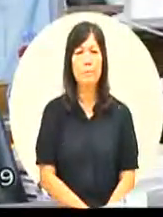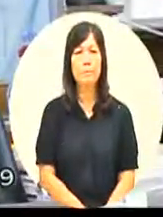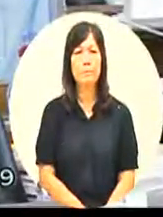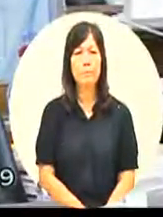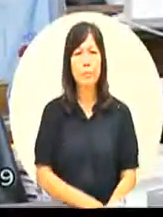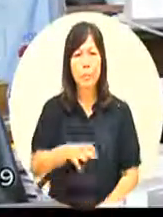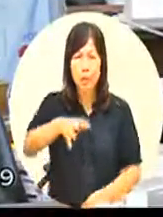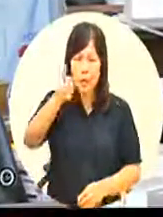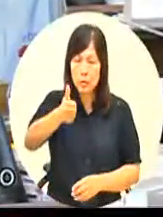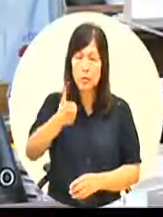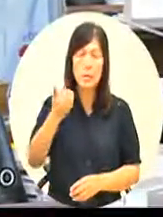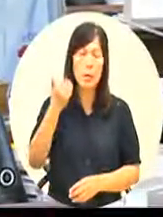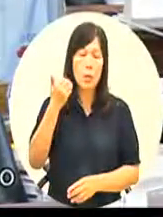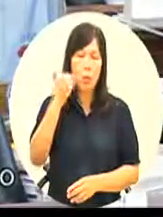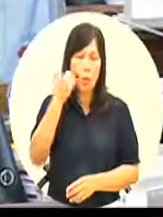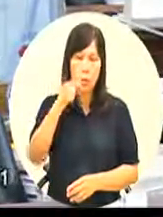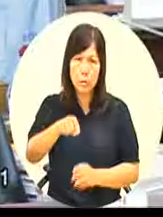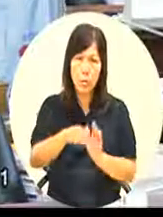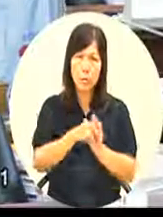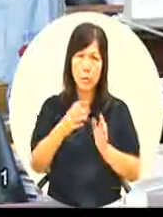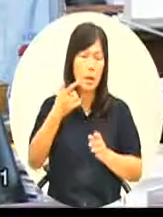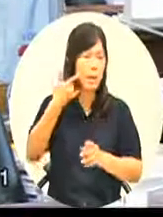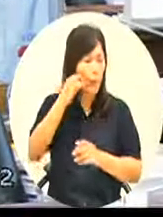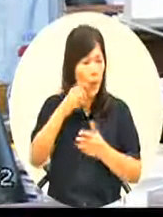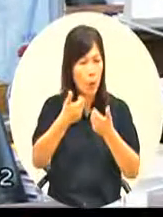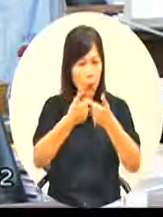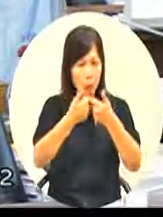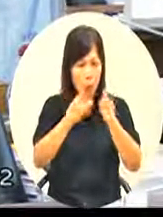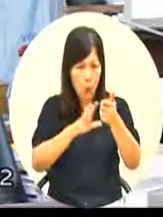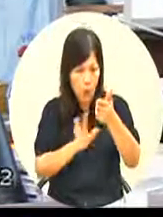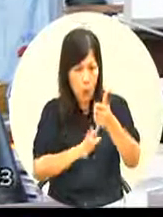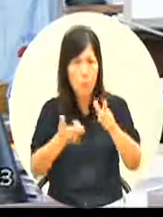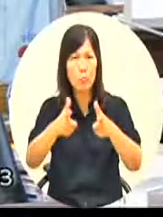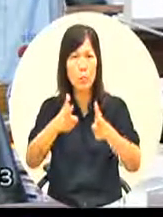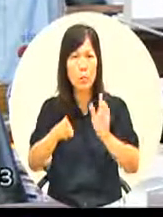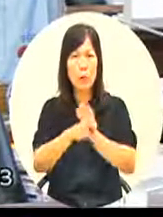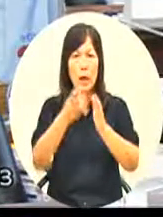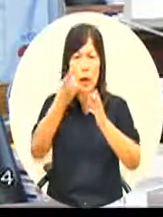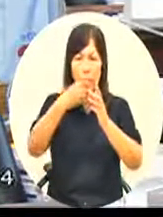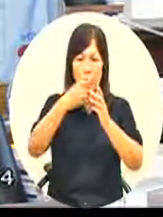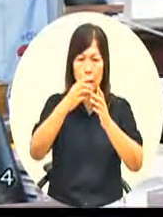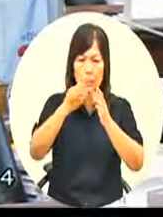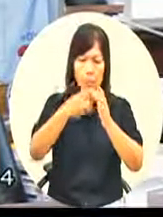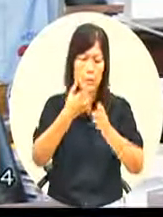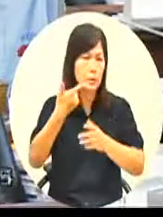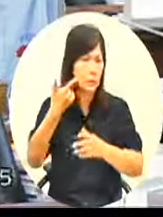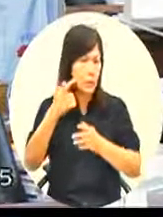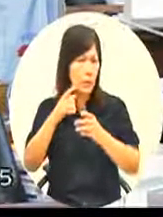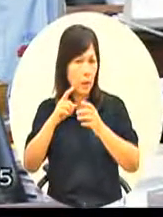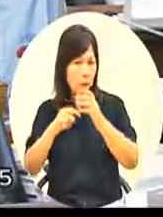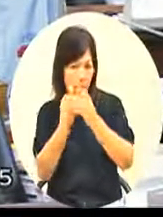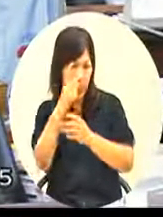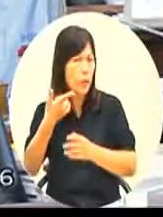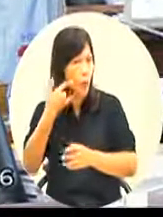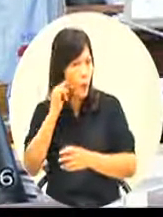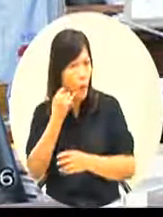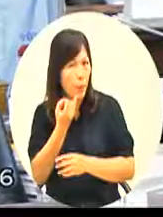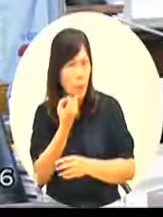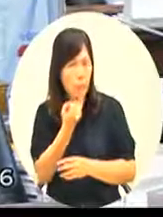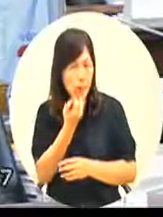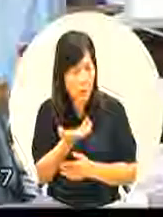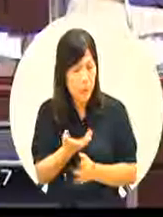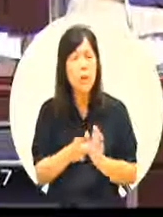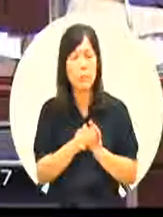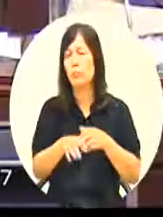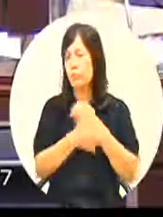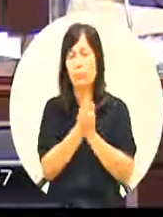长，如果是他不是家长委员，他只是一个学校的家长，他也可以提案给学校。 那个议员呢，因为